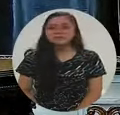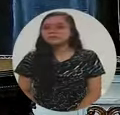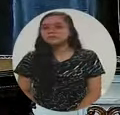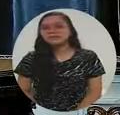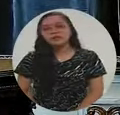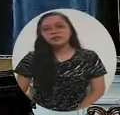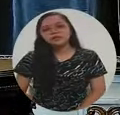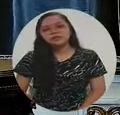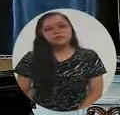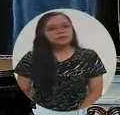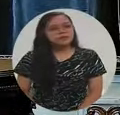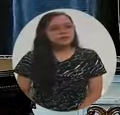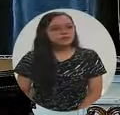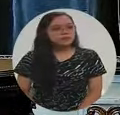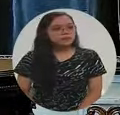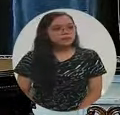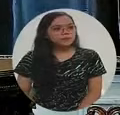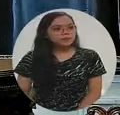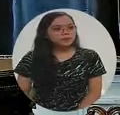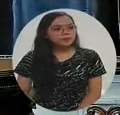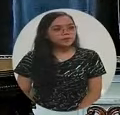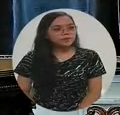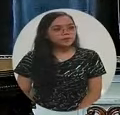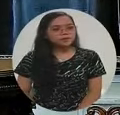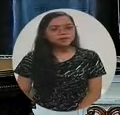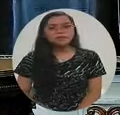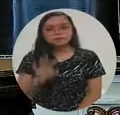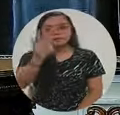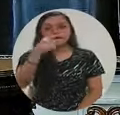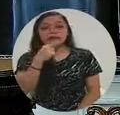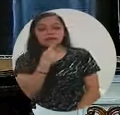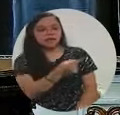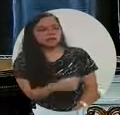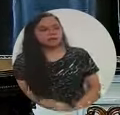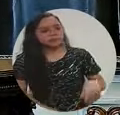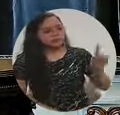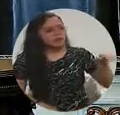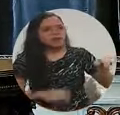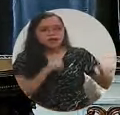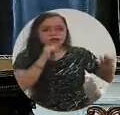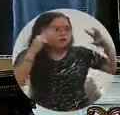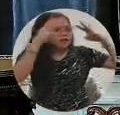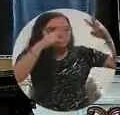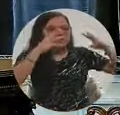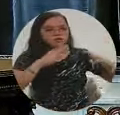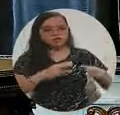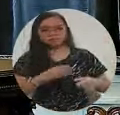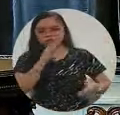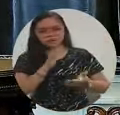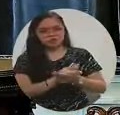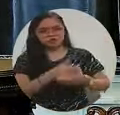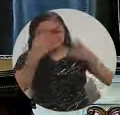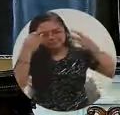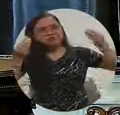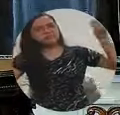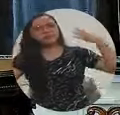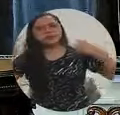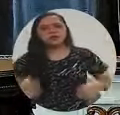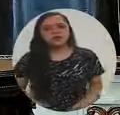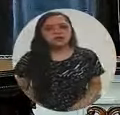So while I was dealing yesterday, I said, Nick, forget about the situation of your family. Think about that one